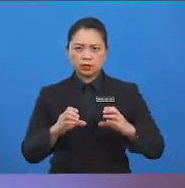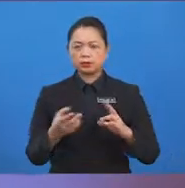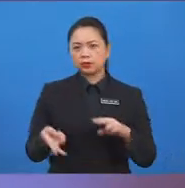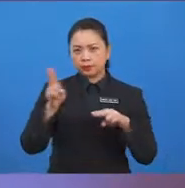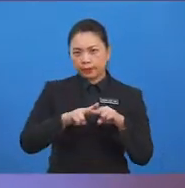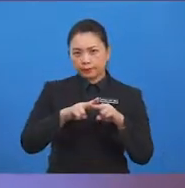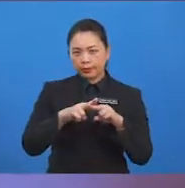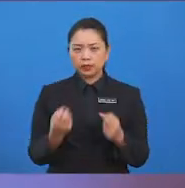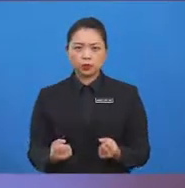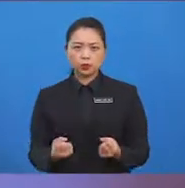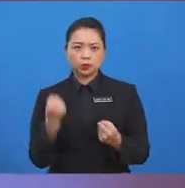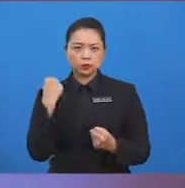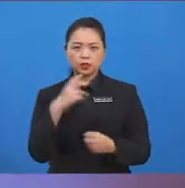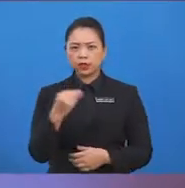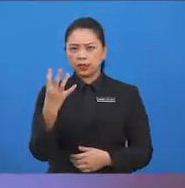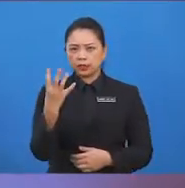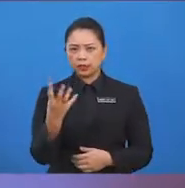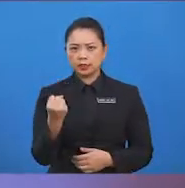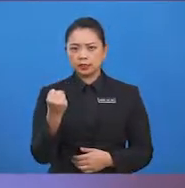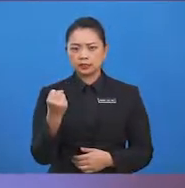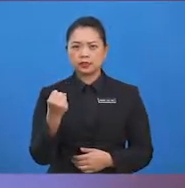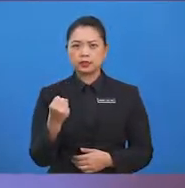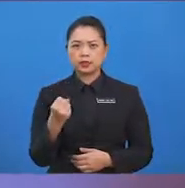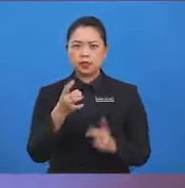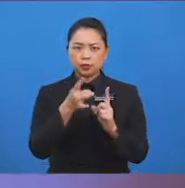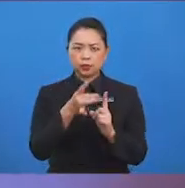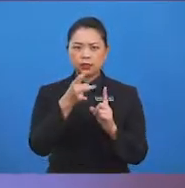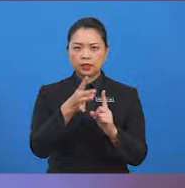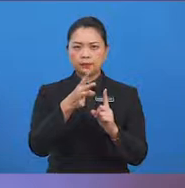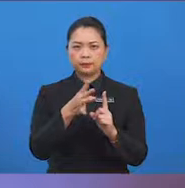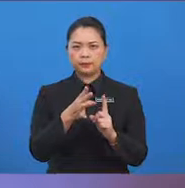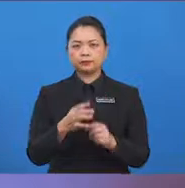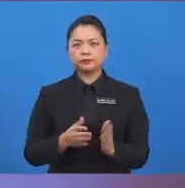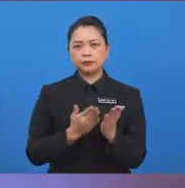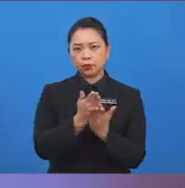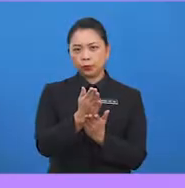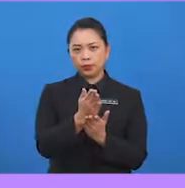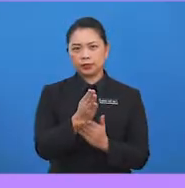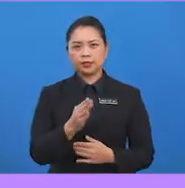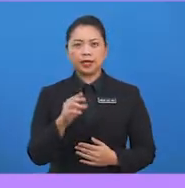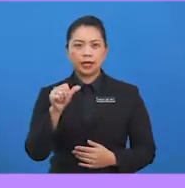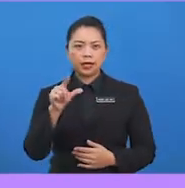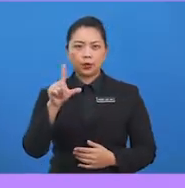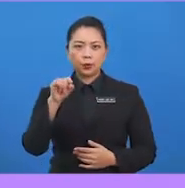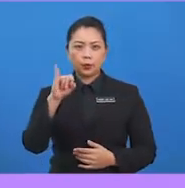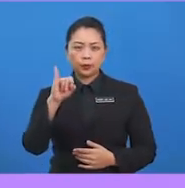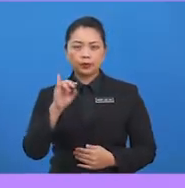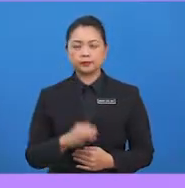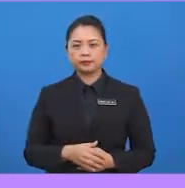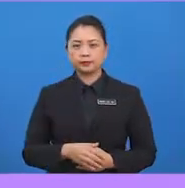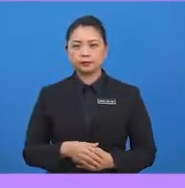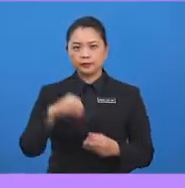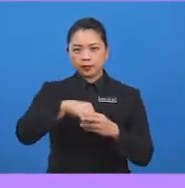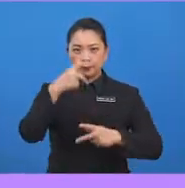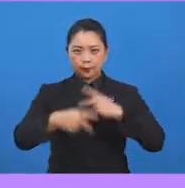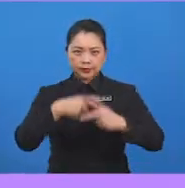menambahkan kekuatan dan kekerasan logam tulen ialah melalui proses pengaloyan. Dalam